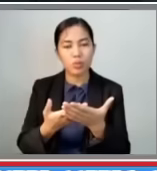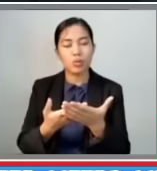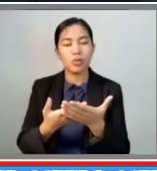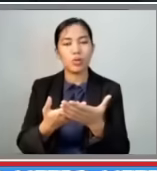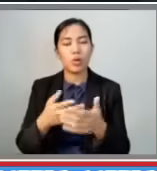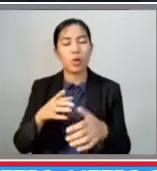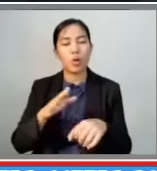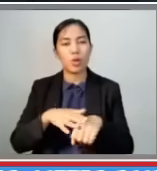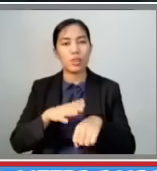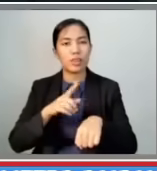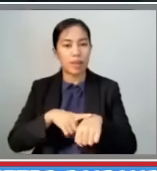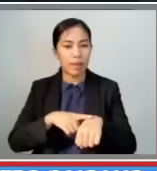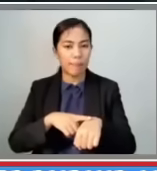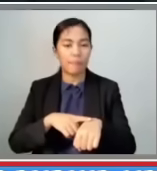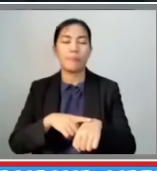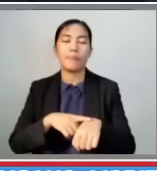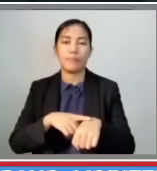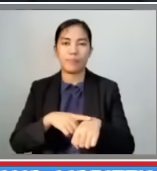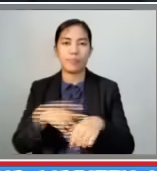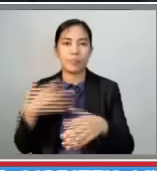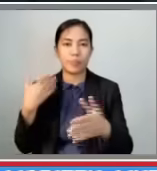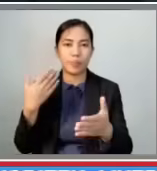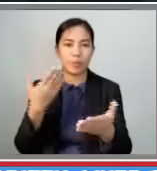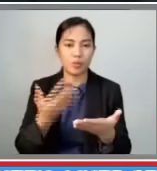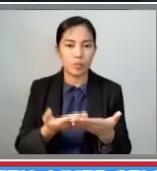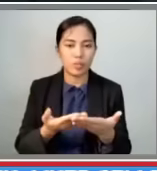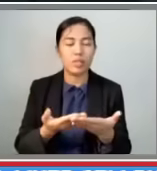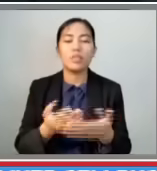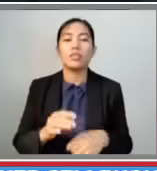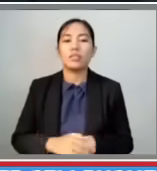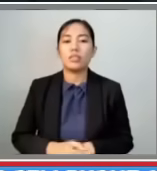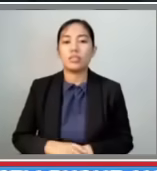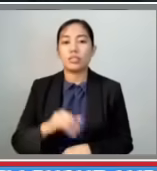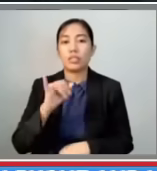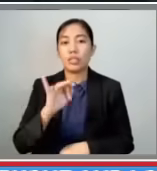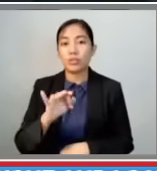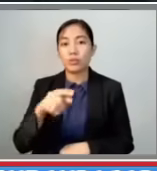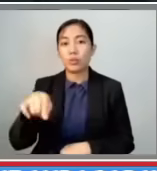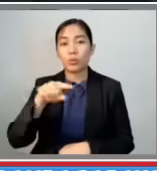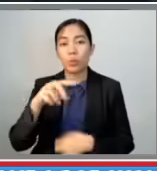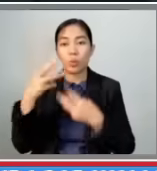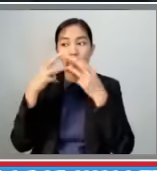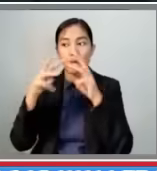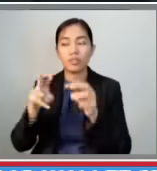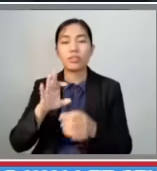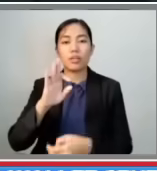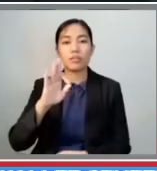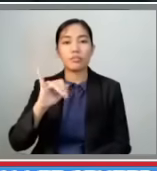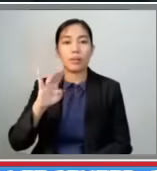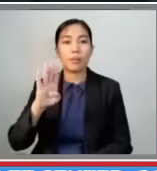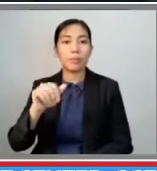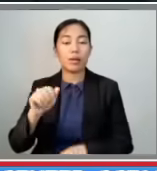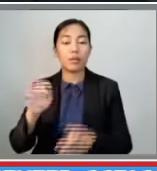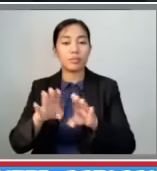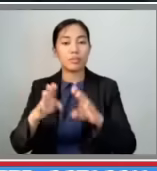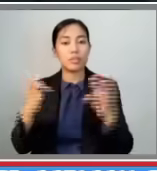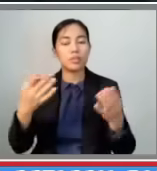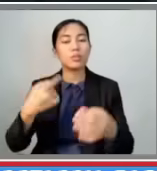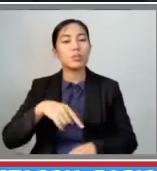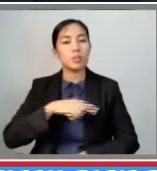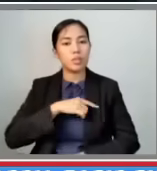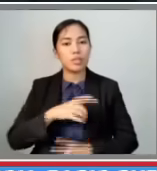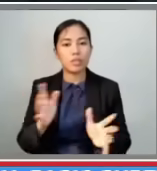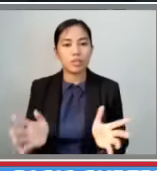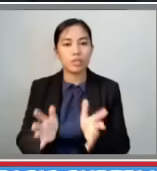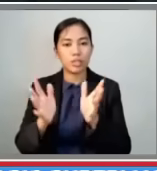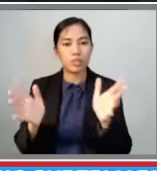expectation nila sa pupuntahan nila. Sa mga manunood naman po dito sa opening ng FIBA, Yun po, ini-encourage natin na mag-avail